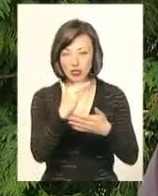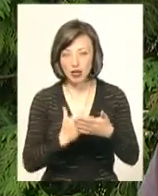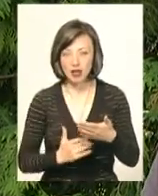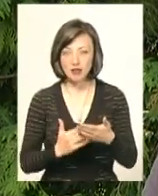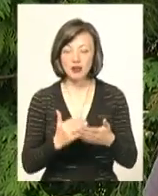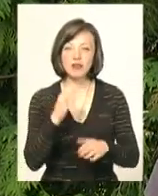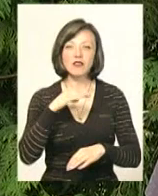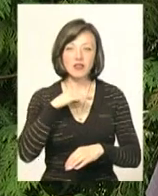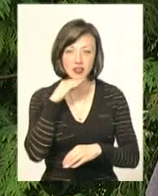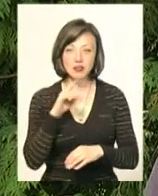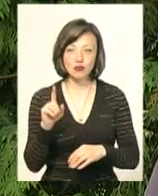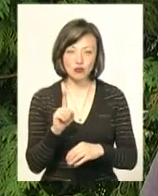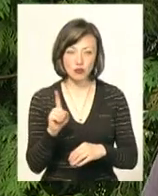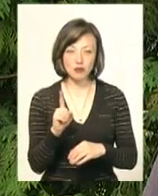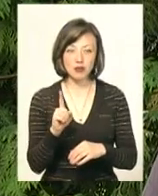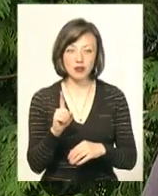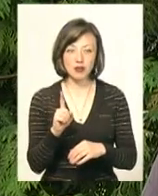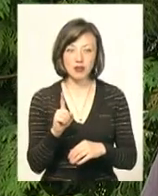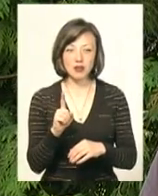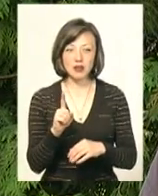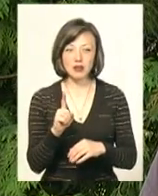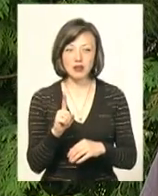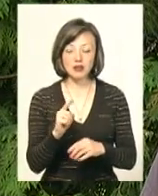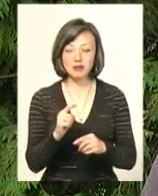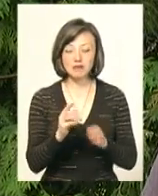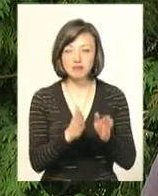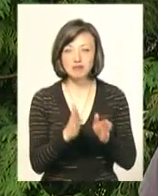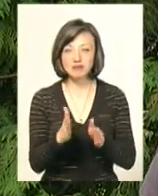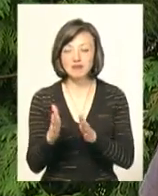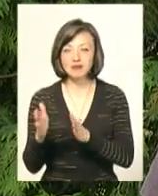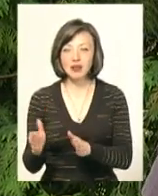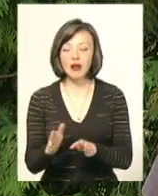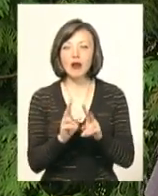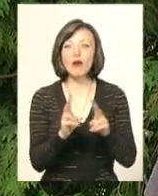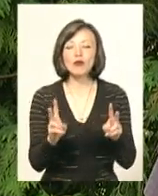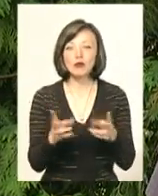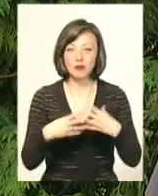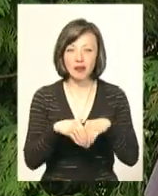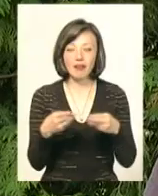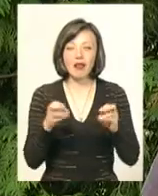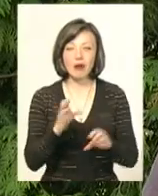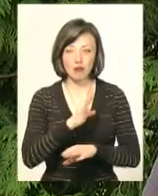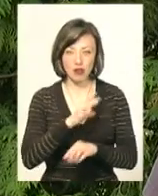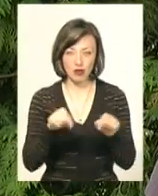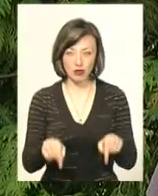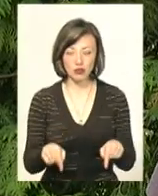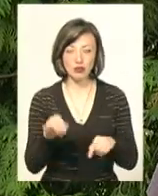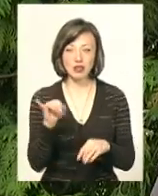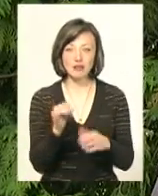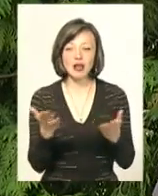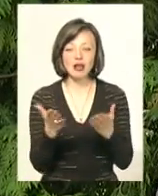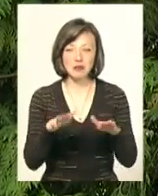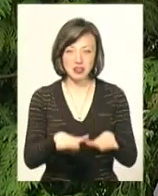скажімо, вистачило для того, щоб якось плюс-мінус реконструювати, ким була родина, де вона була і в